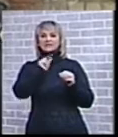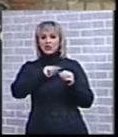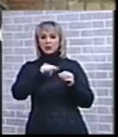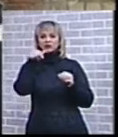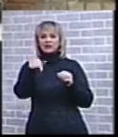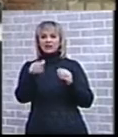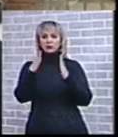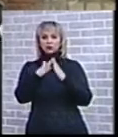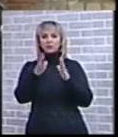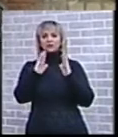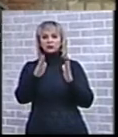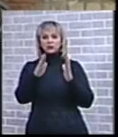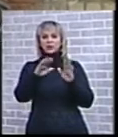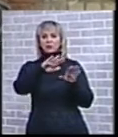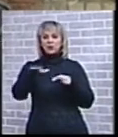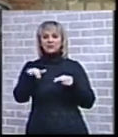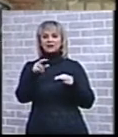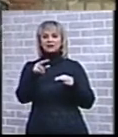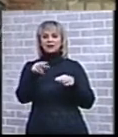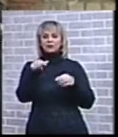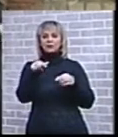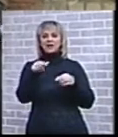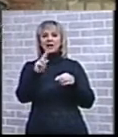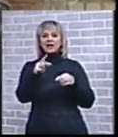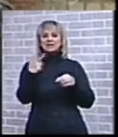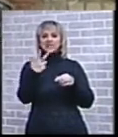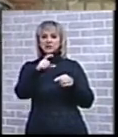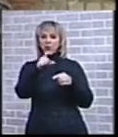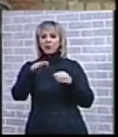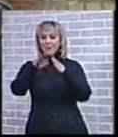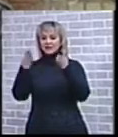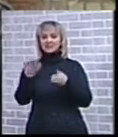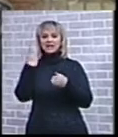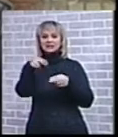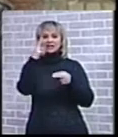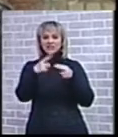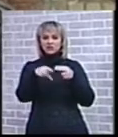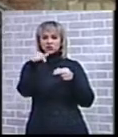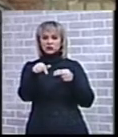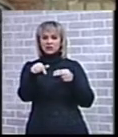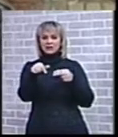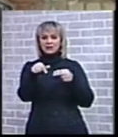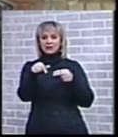заработают в этом доме только после того, по третьему подъезду, когда будут завершены